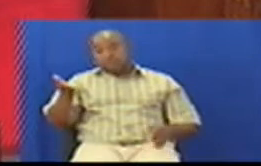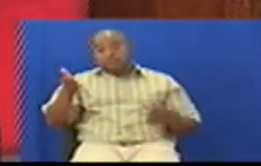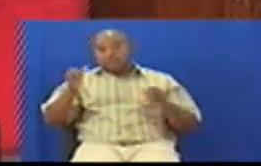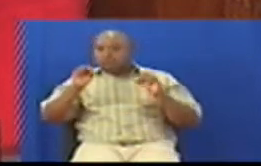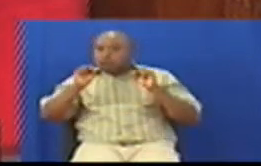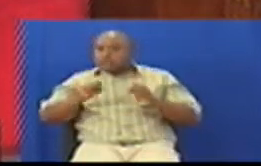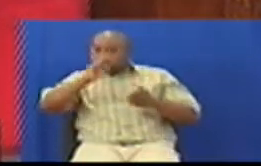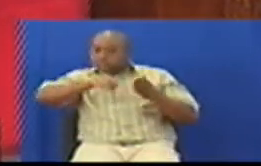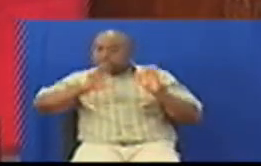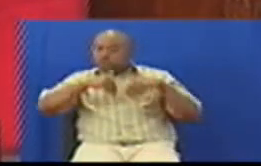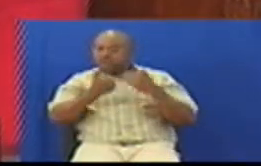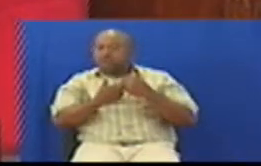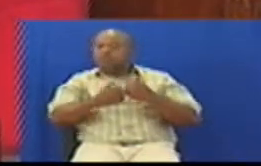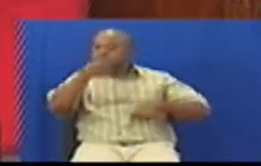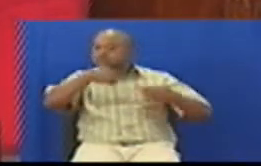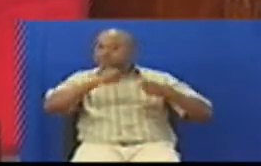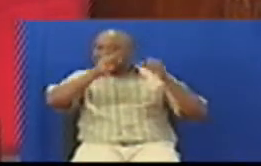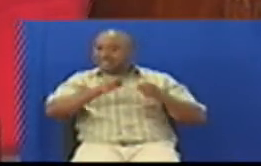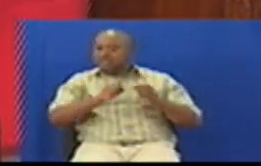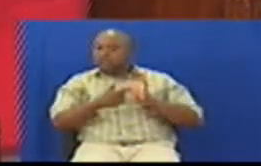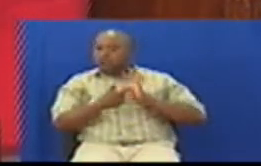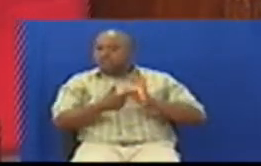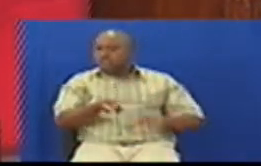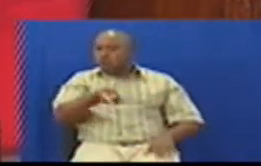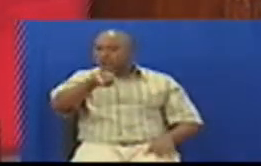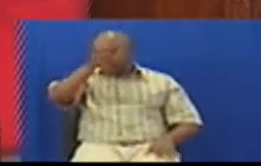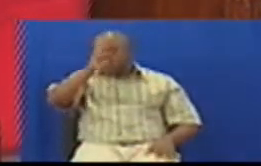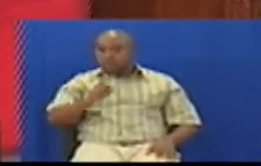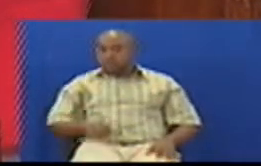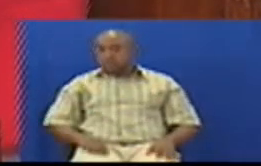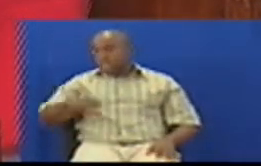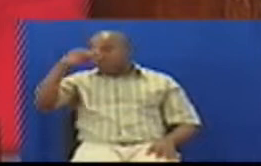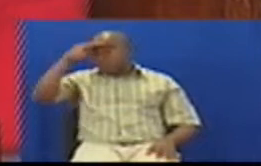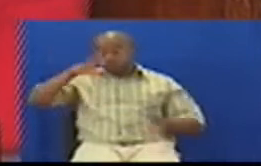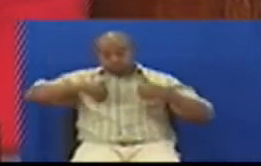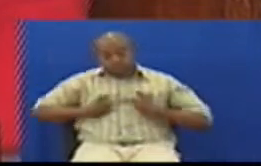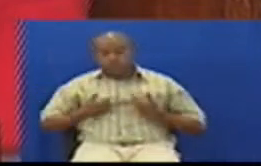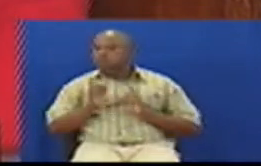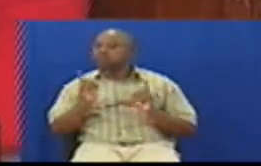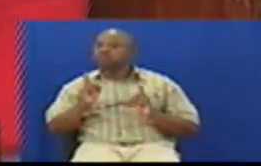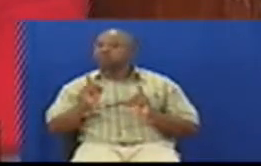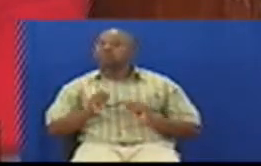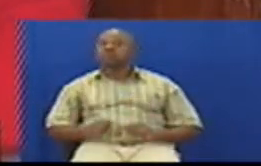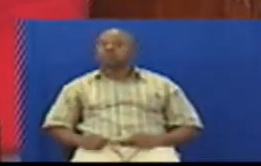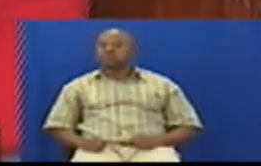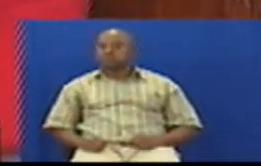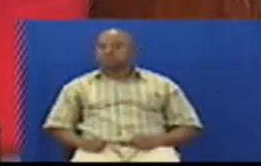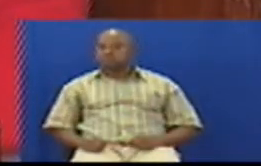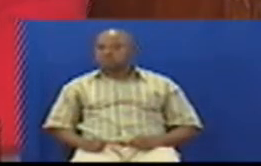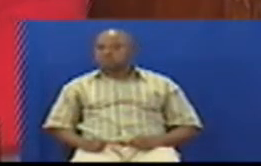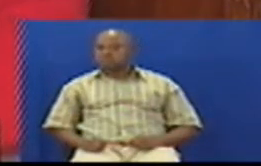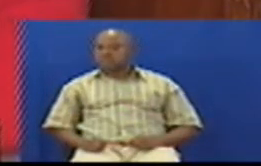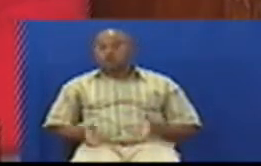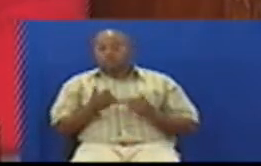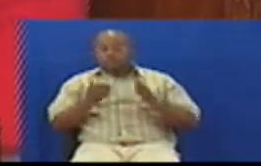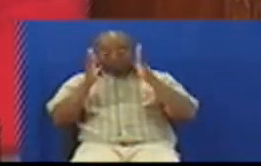msajili au mkali asilichoshe jeshi la polisi kufanya vitu ambavyo na yeye pia ana nafasi ya kuvifanya. Maadili ya vyama